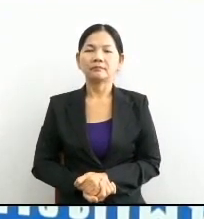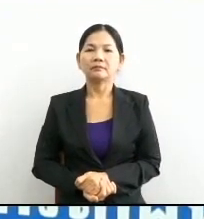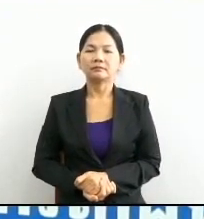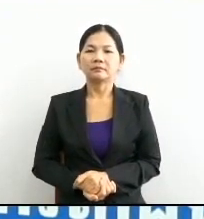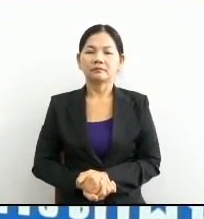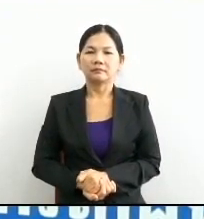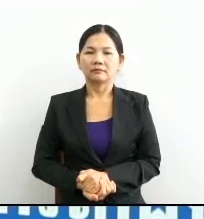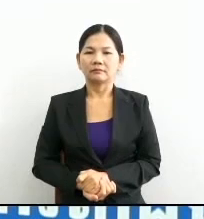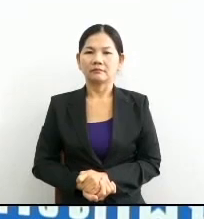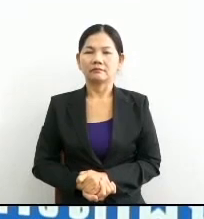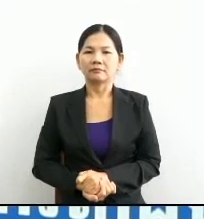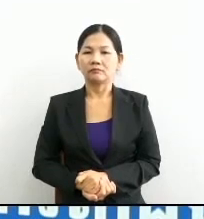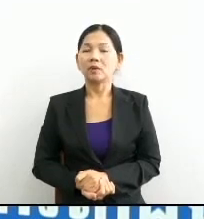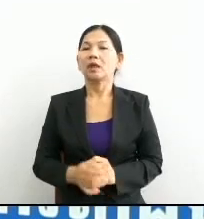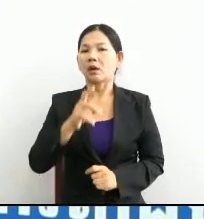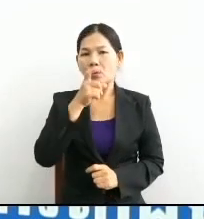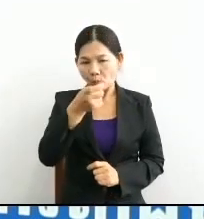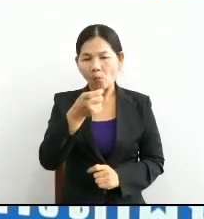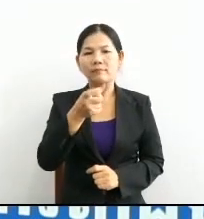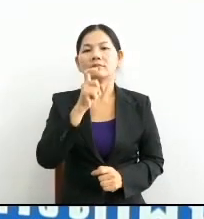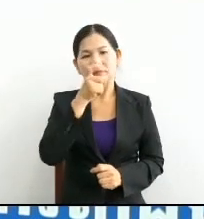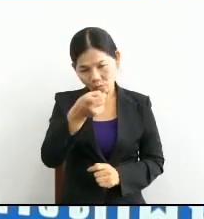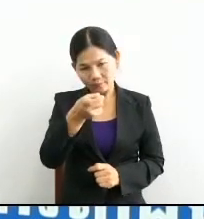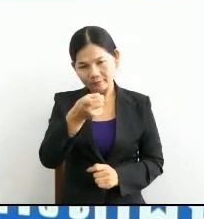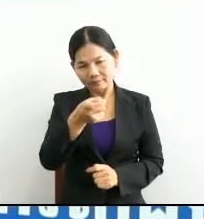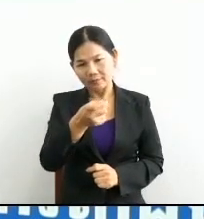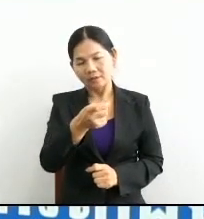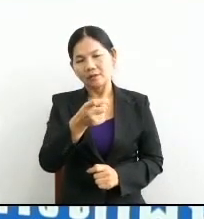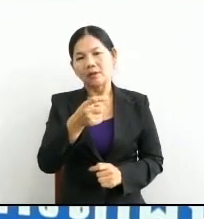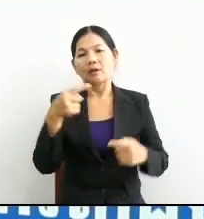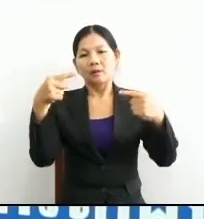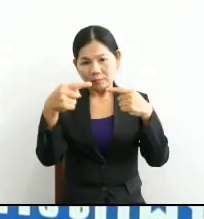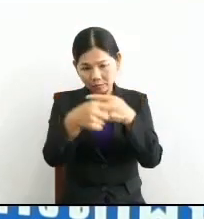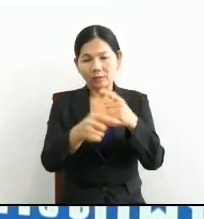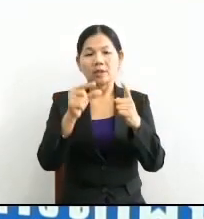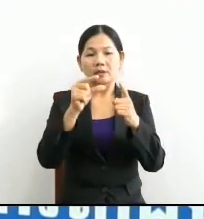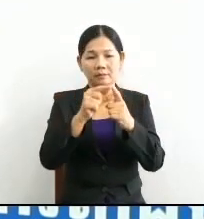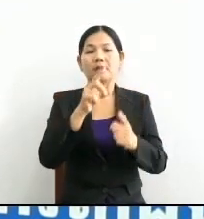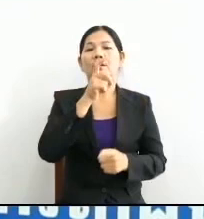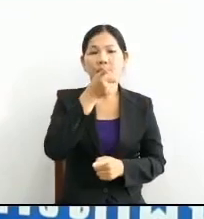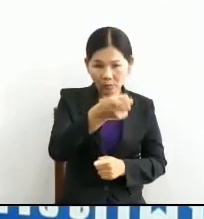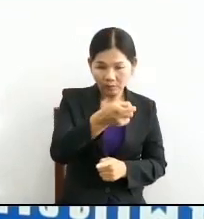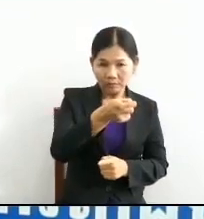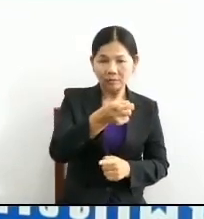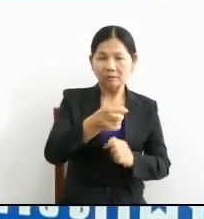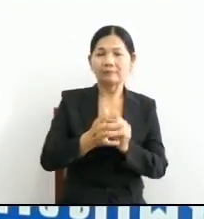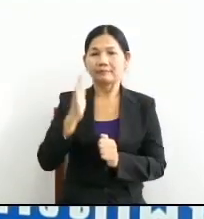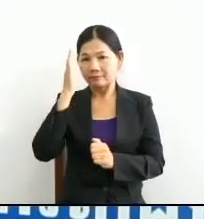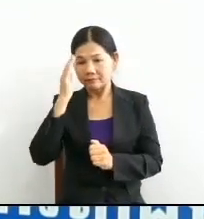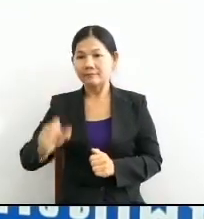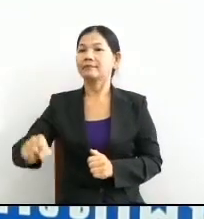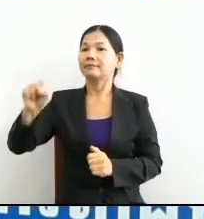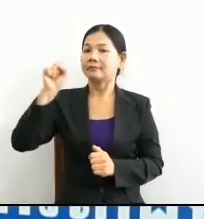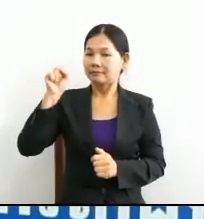slam cứ mình là bắt bóng chỉ vật là hơi chẳng tôi là cả bắt bóng chỉ vật ấy cái con nọ cha lọn nè con đâu chìm lại con